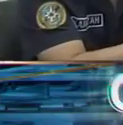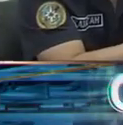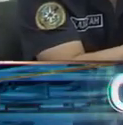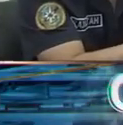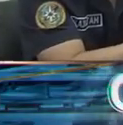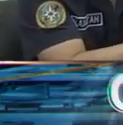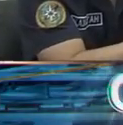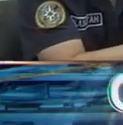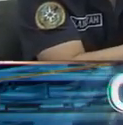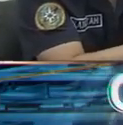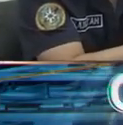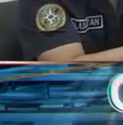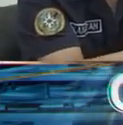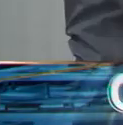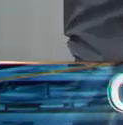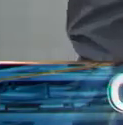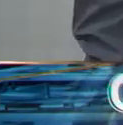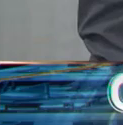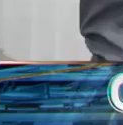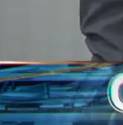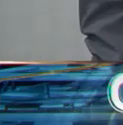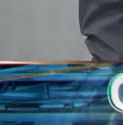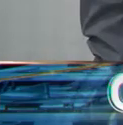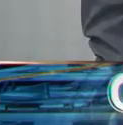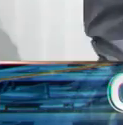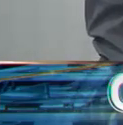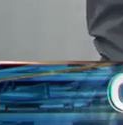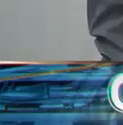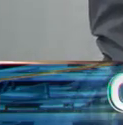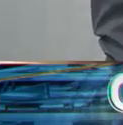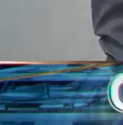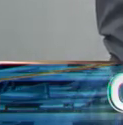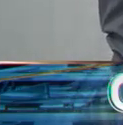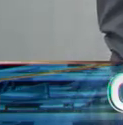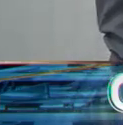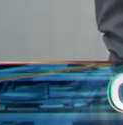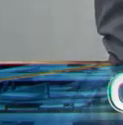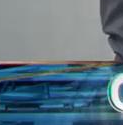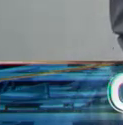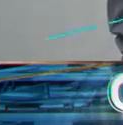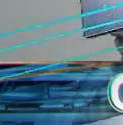трехлетней малышки. Жители Текели Даурена Жаркенбека и Елену Подалкину наградили за спасенную жизнь.